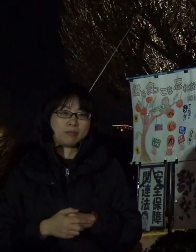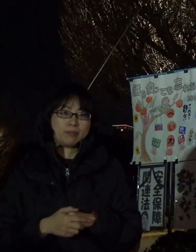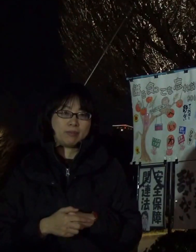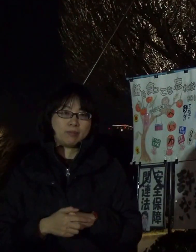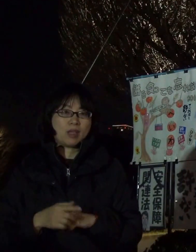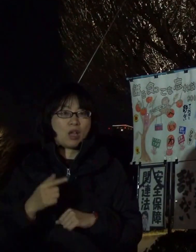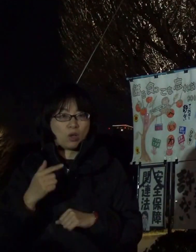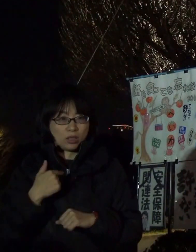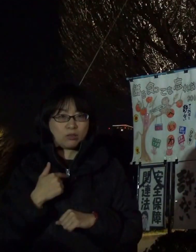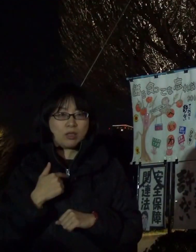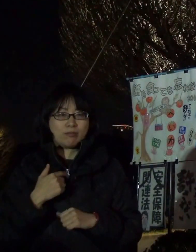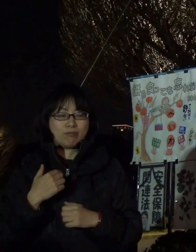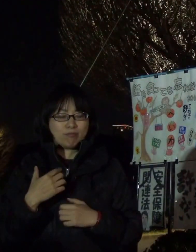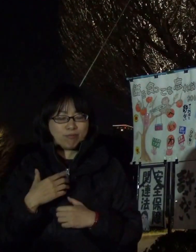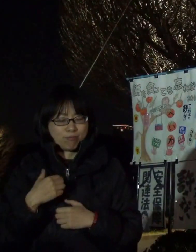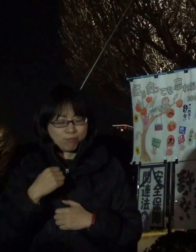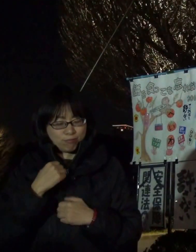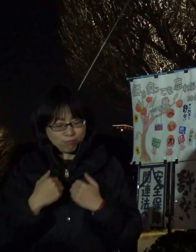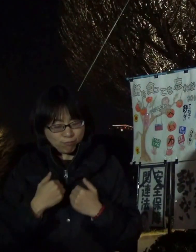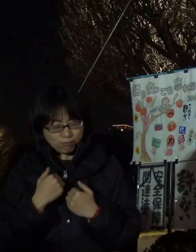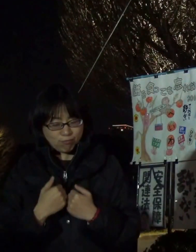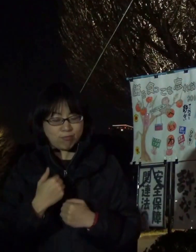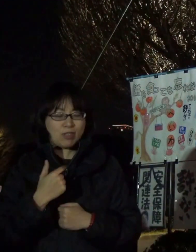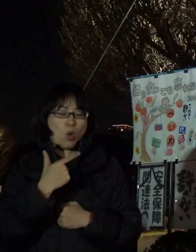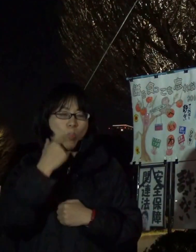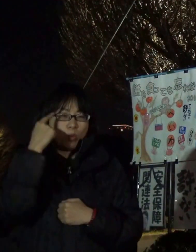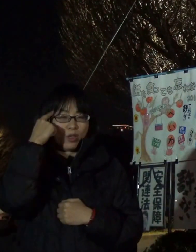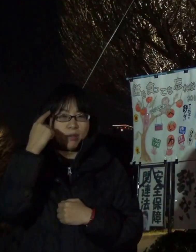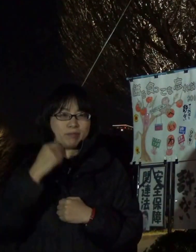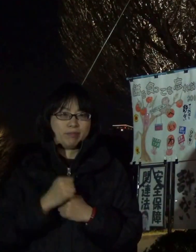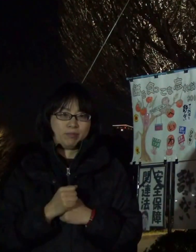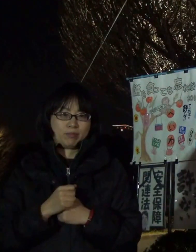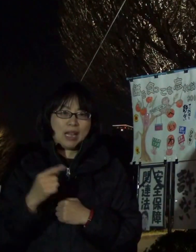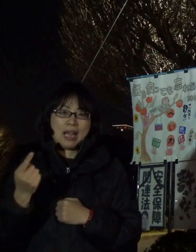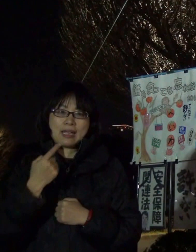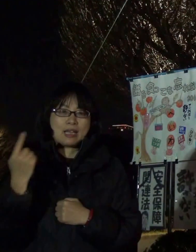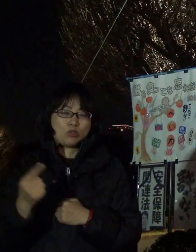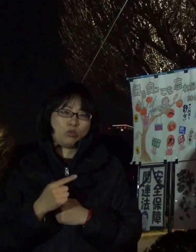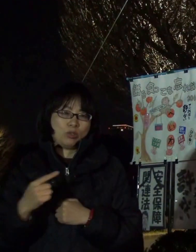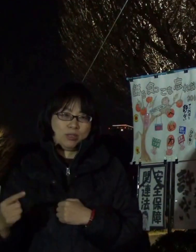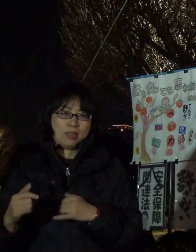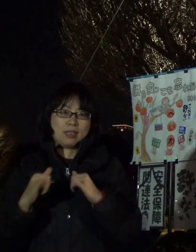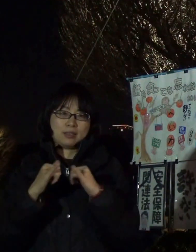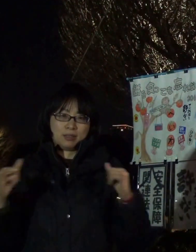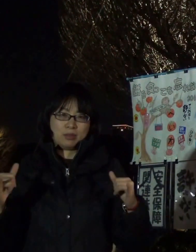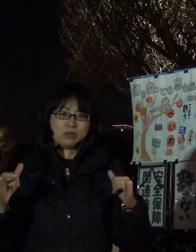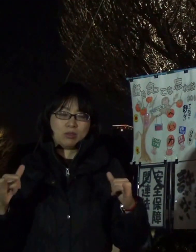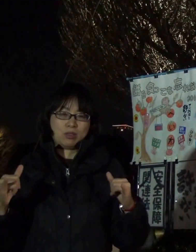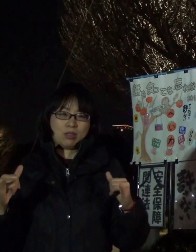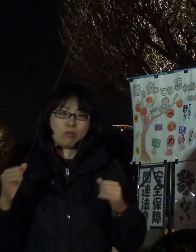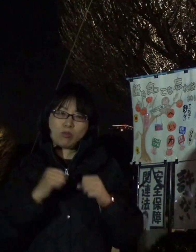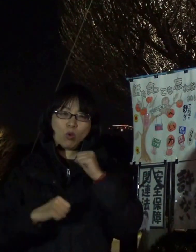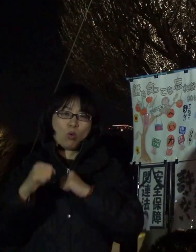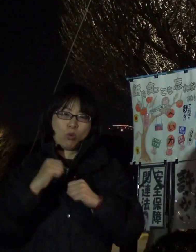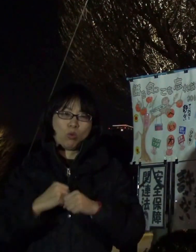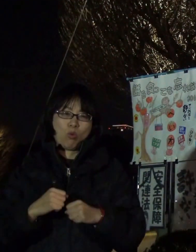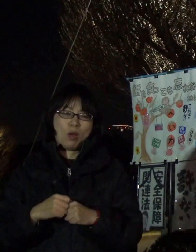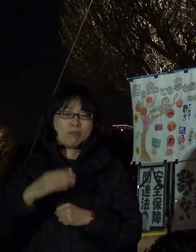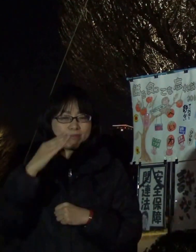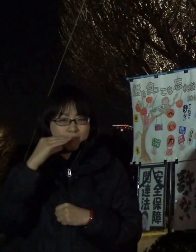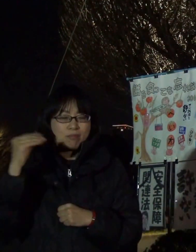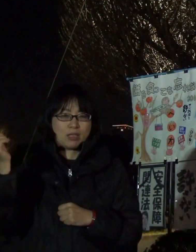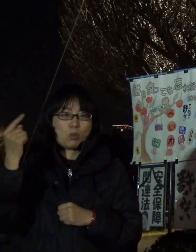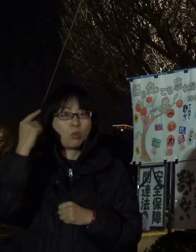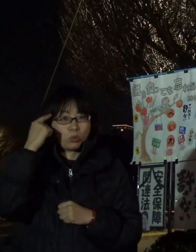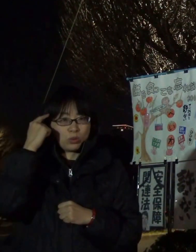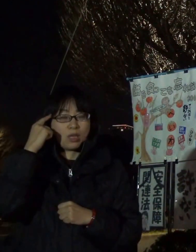私はすごく感動しましてね、その100人で止めた市民の方もすごいですけれど、そのうちに